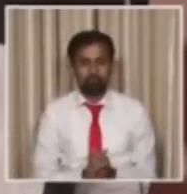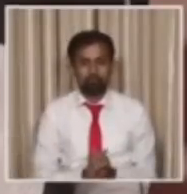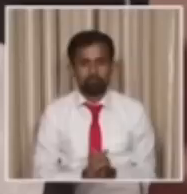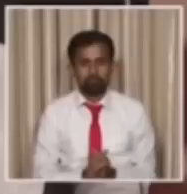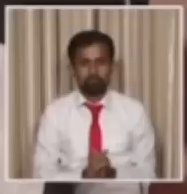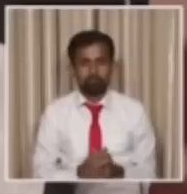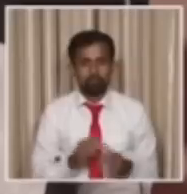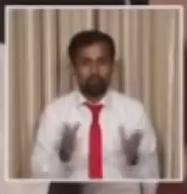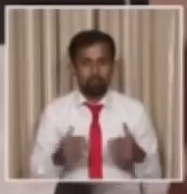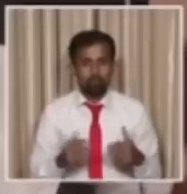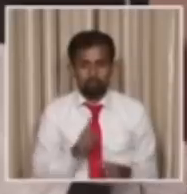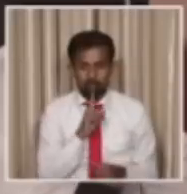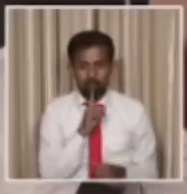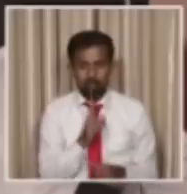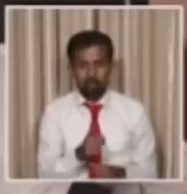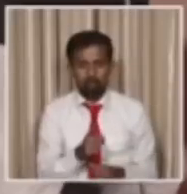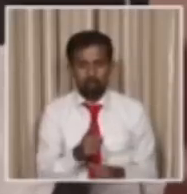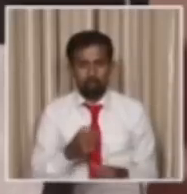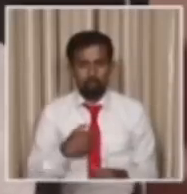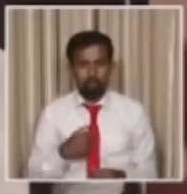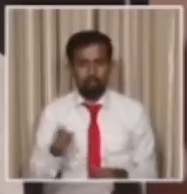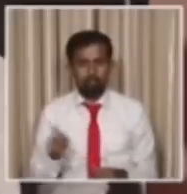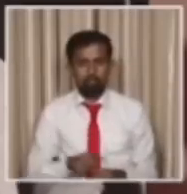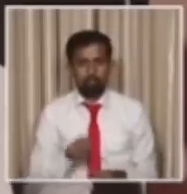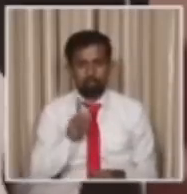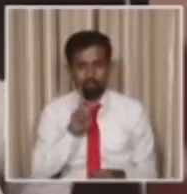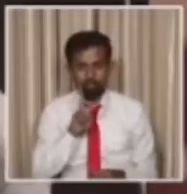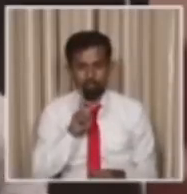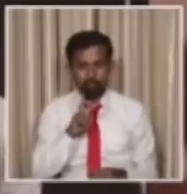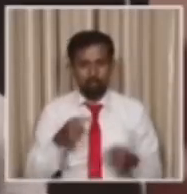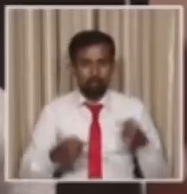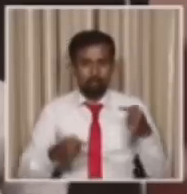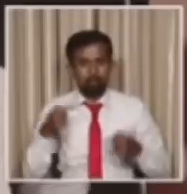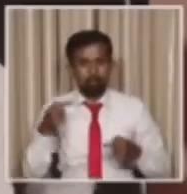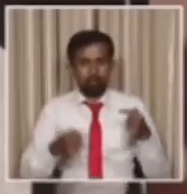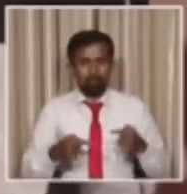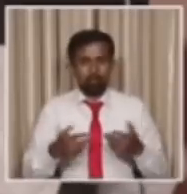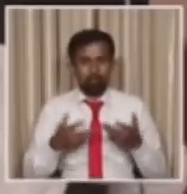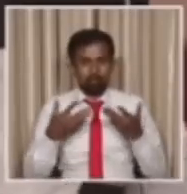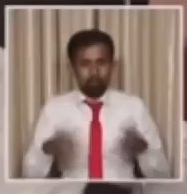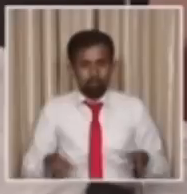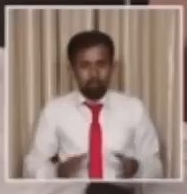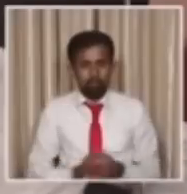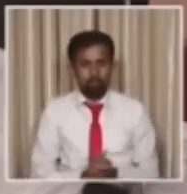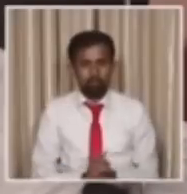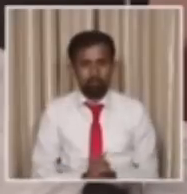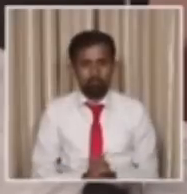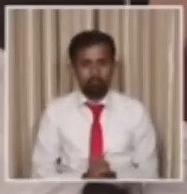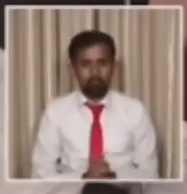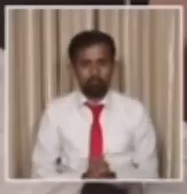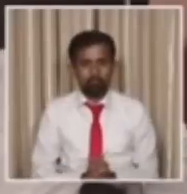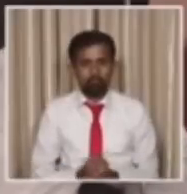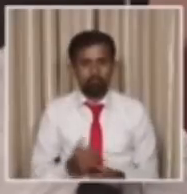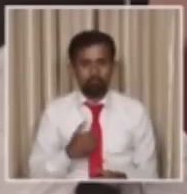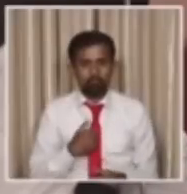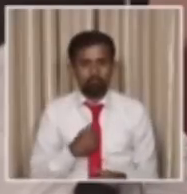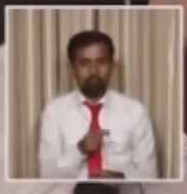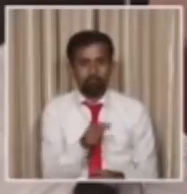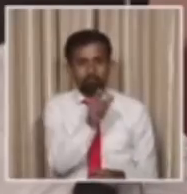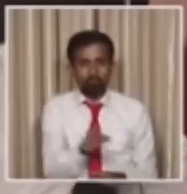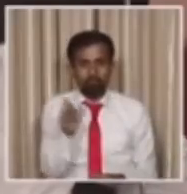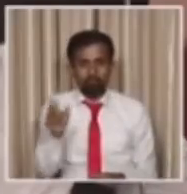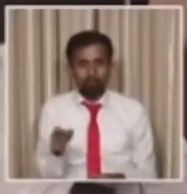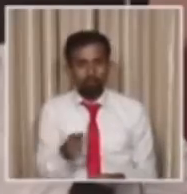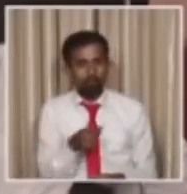තව එකක් තමයි මං කියන්න ඕනේ දැන් අපි දවස් දෙකක් මේ විවාදය පැවැත්තුවා. අපි එක එකනකට ඇඟිලි